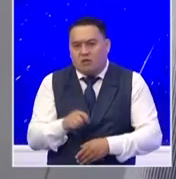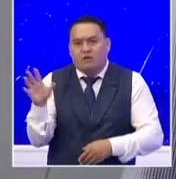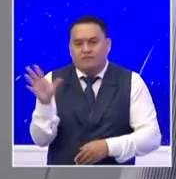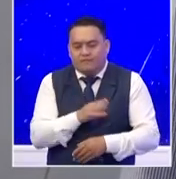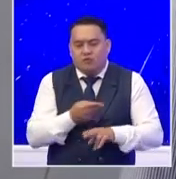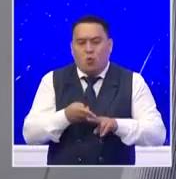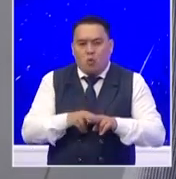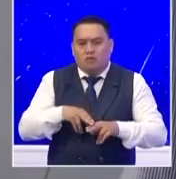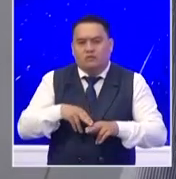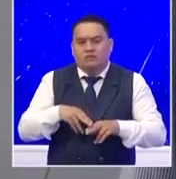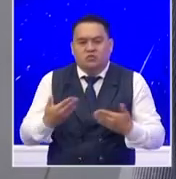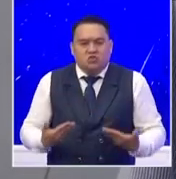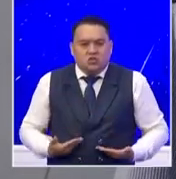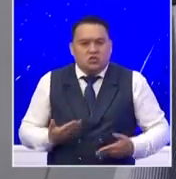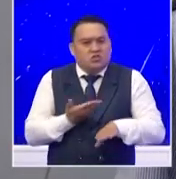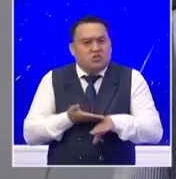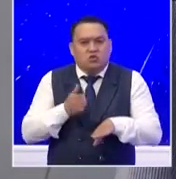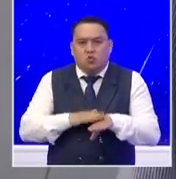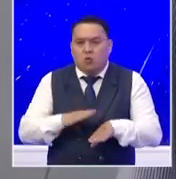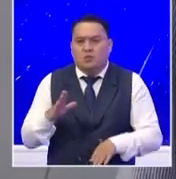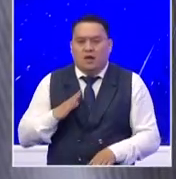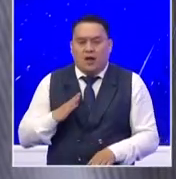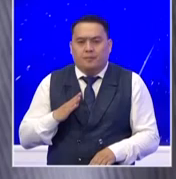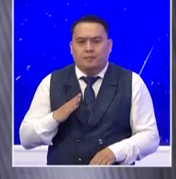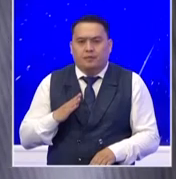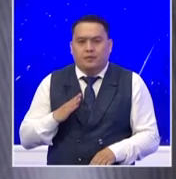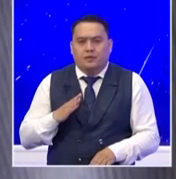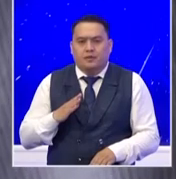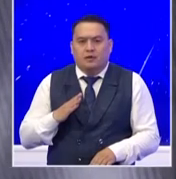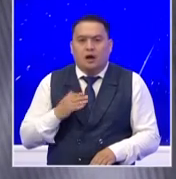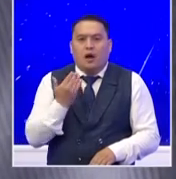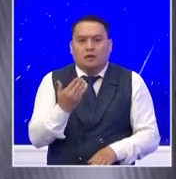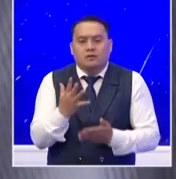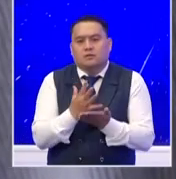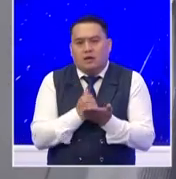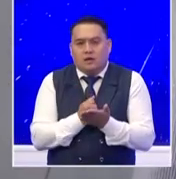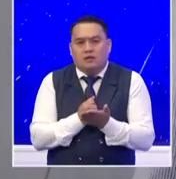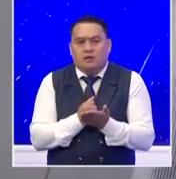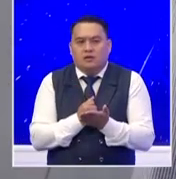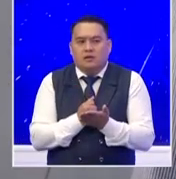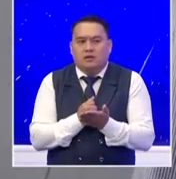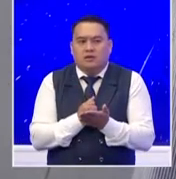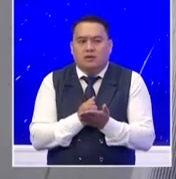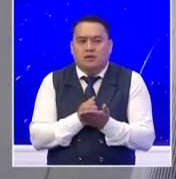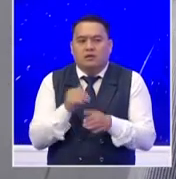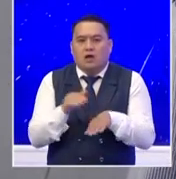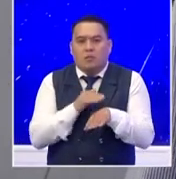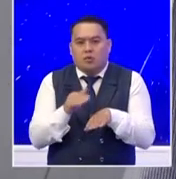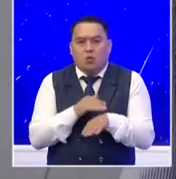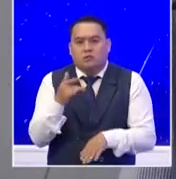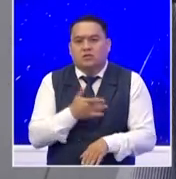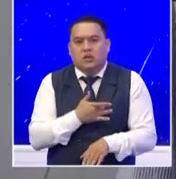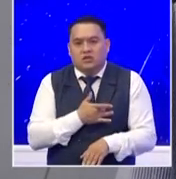все, ну, вся жизнь была трудная. И тем не менее она сохранила и доброту в